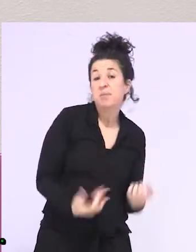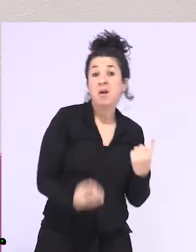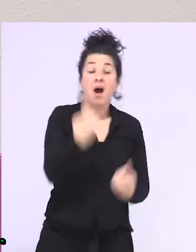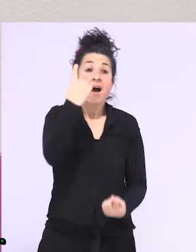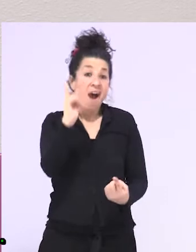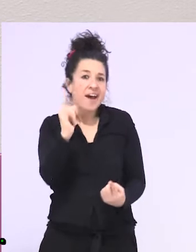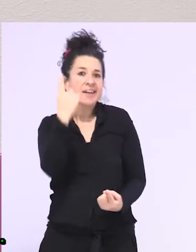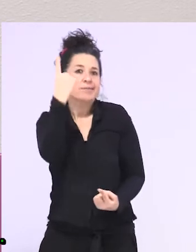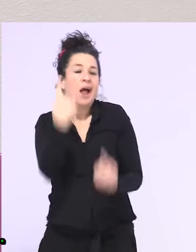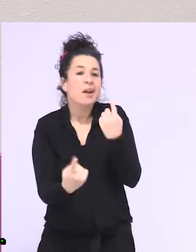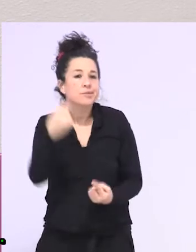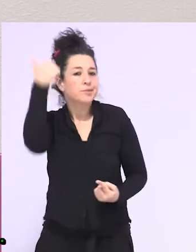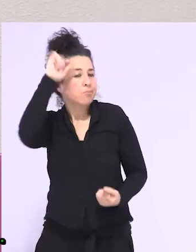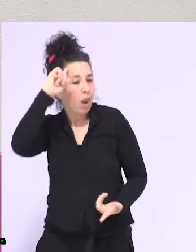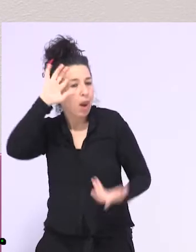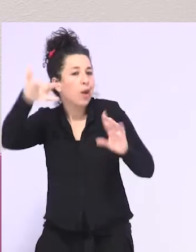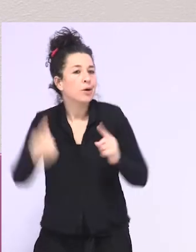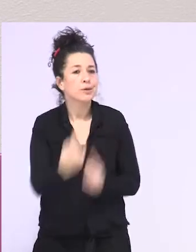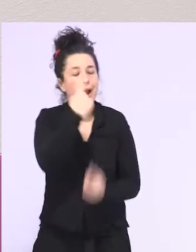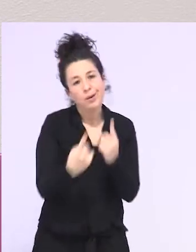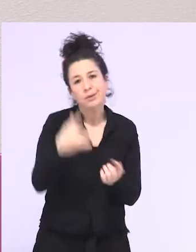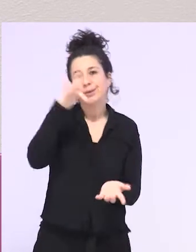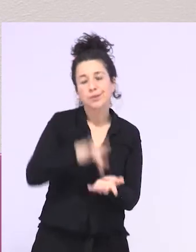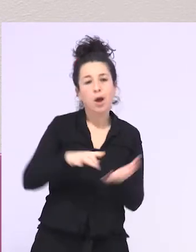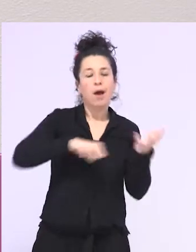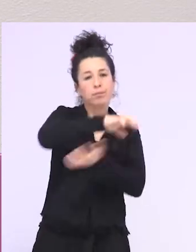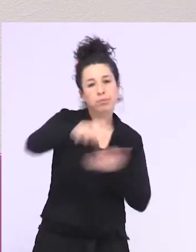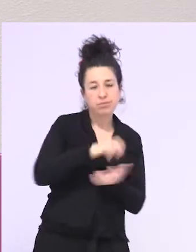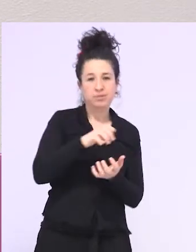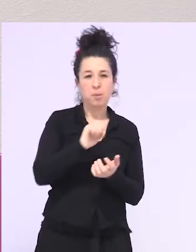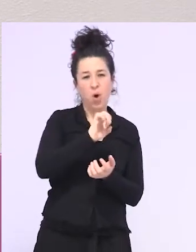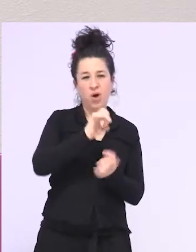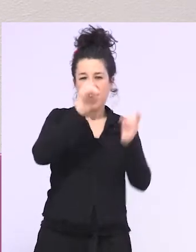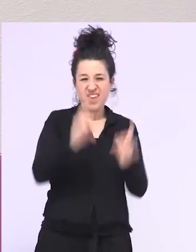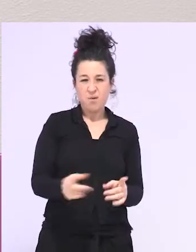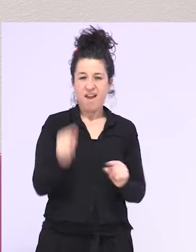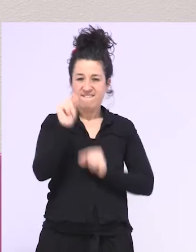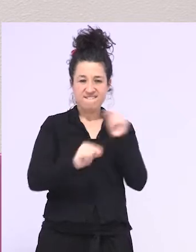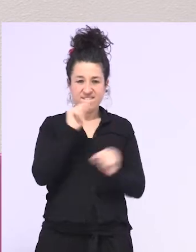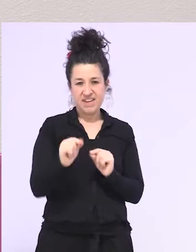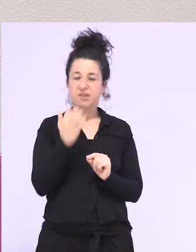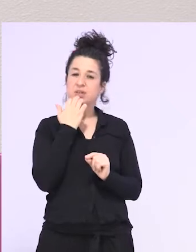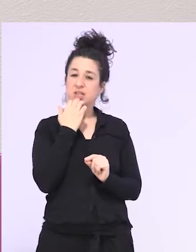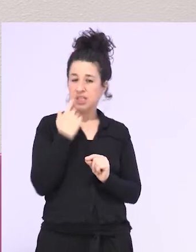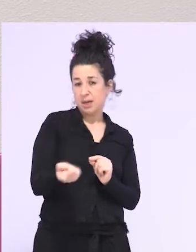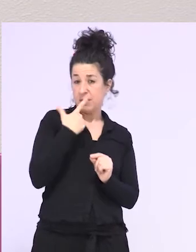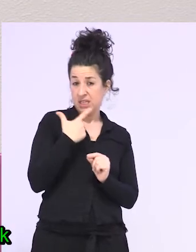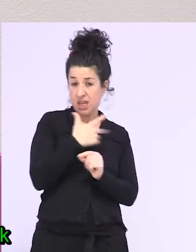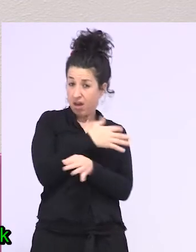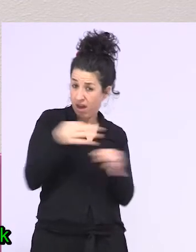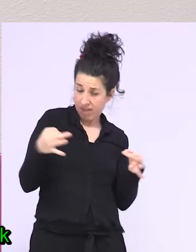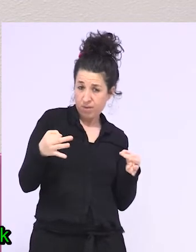edo iskanbilak sortzen dituzten batzuk, virus bat, antibiotiko egokiarekin, igualkendu daitekena,